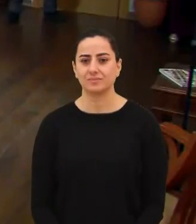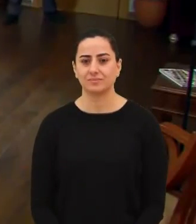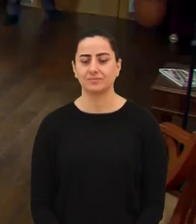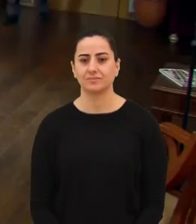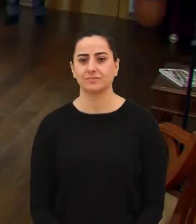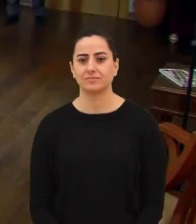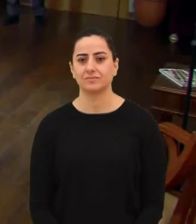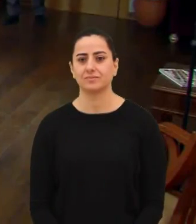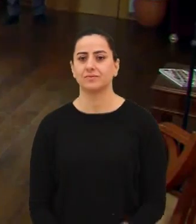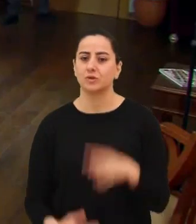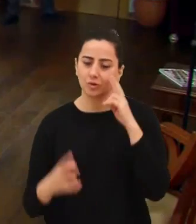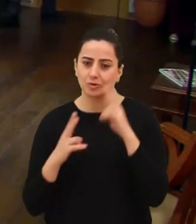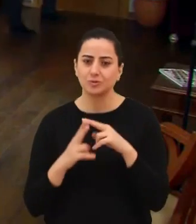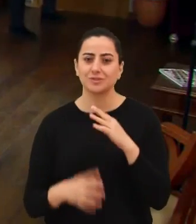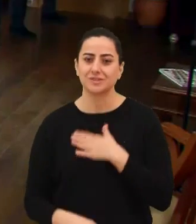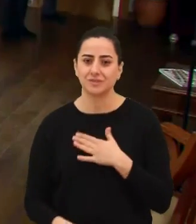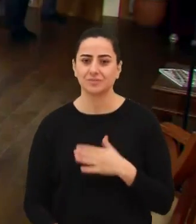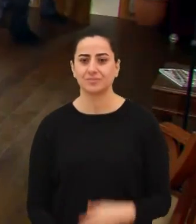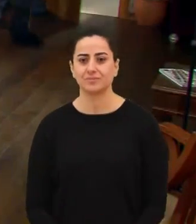teşekkürler. Görüşmek üzere. Sağ olun.